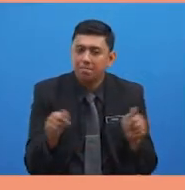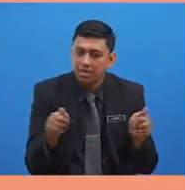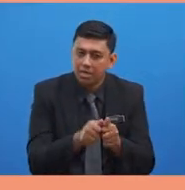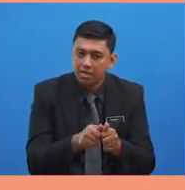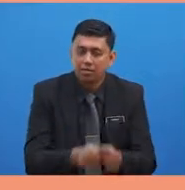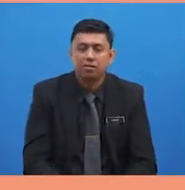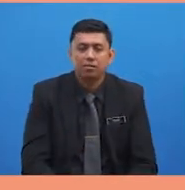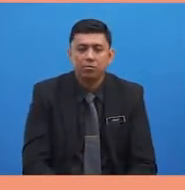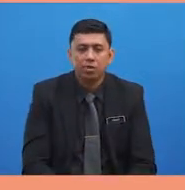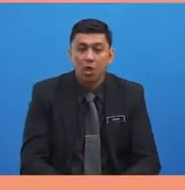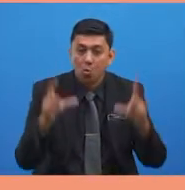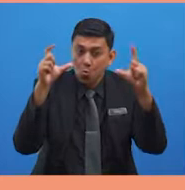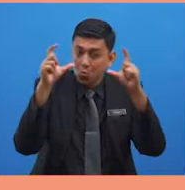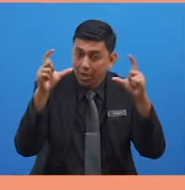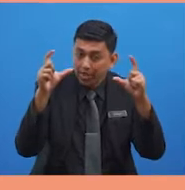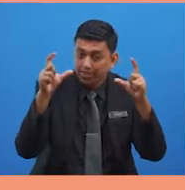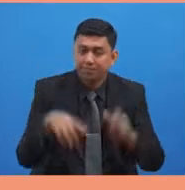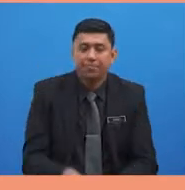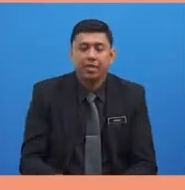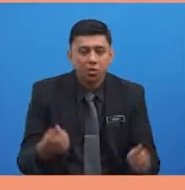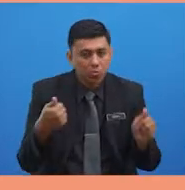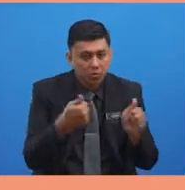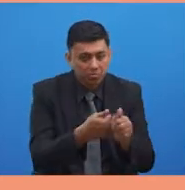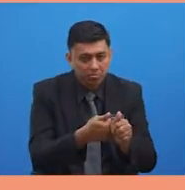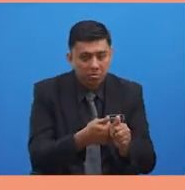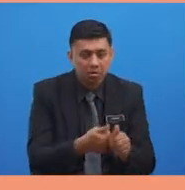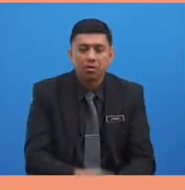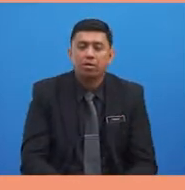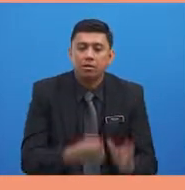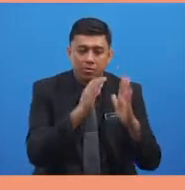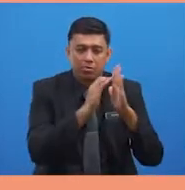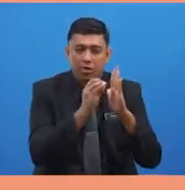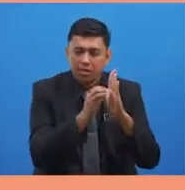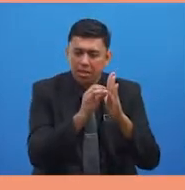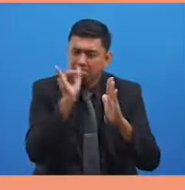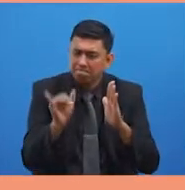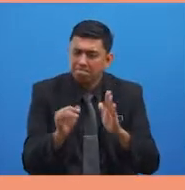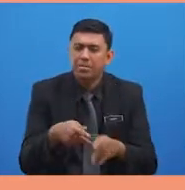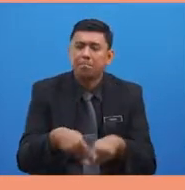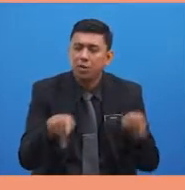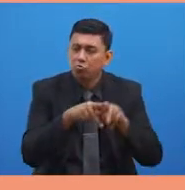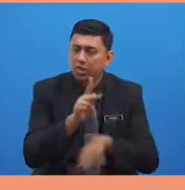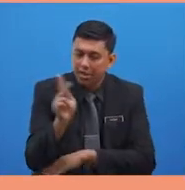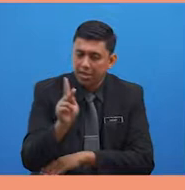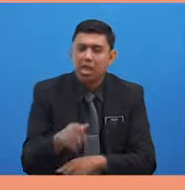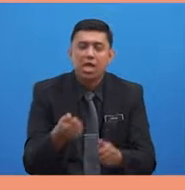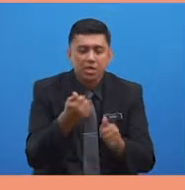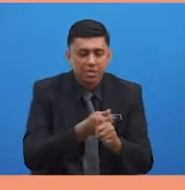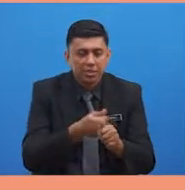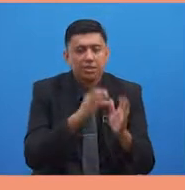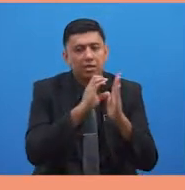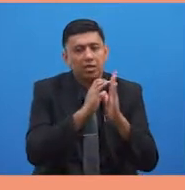dengan tanda kurungan, diikuti data-data yang diperlukan. Setiap data